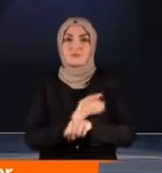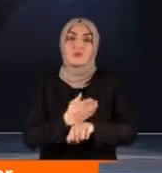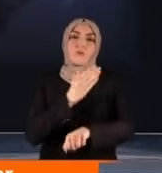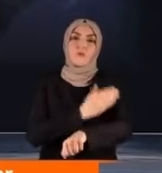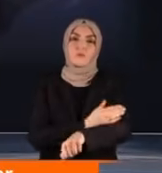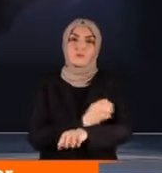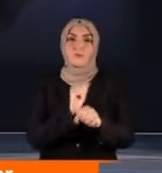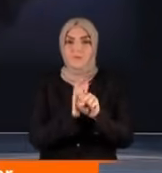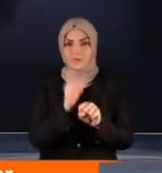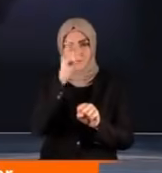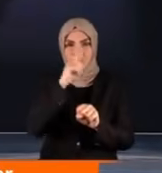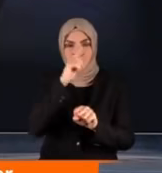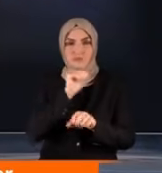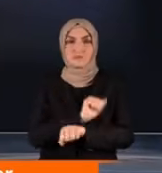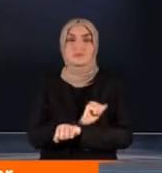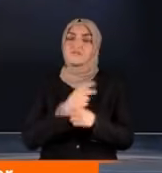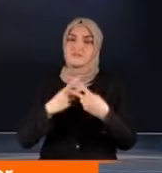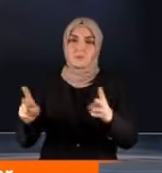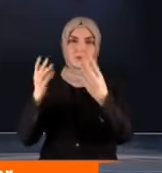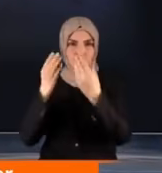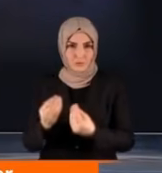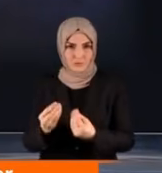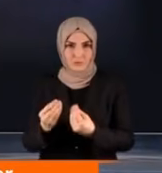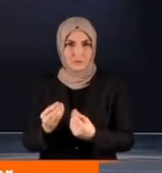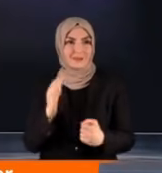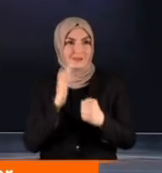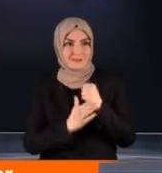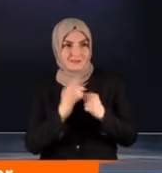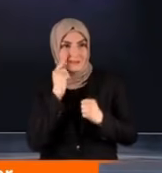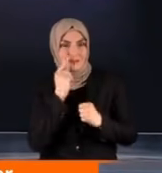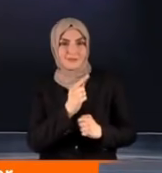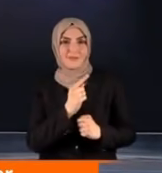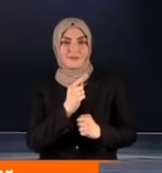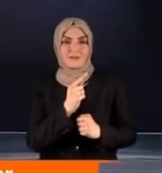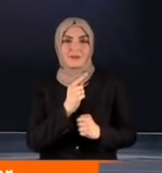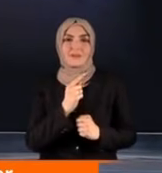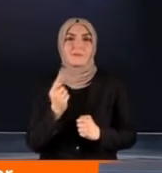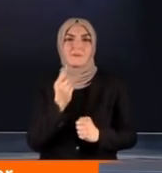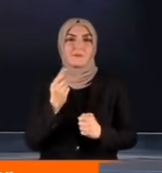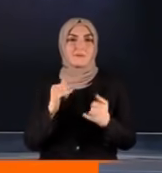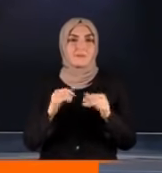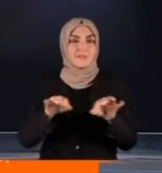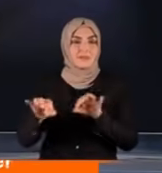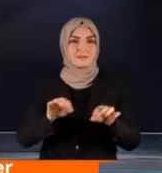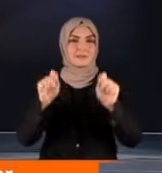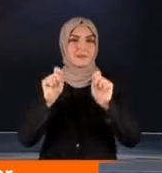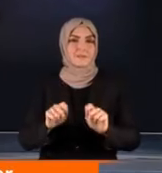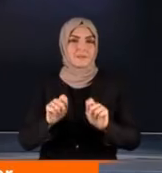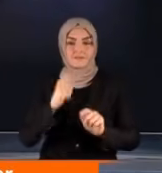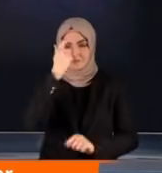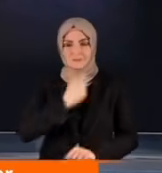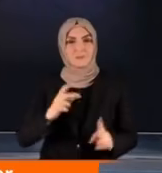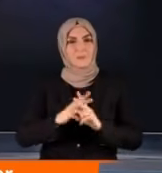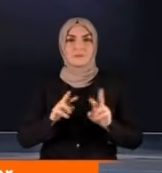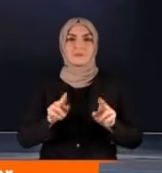cezaevinden çıktı ve yine kısıtlamayı kullanarak bir tezgah kurdu kendilerine polis süsü veren Sahtekarlar milyonluk Vurgun